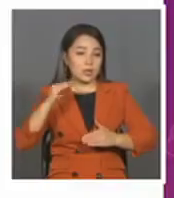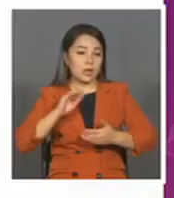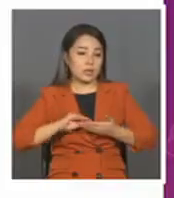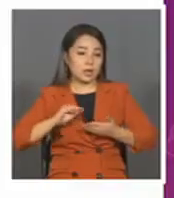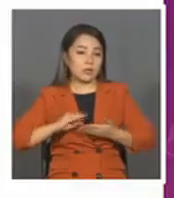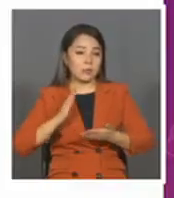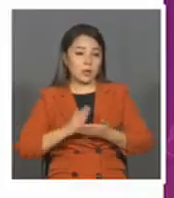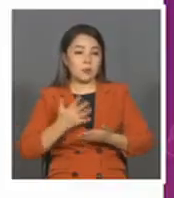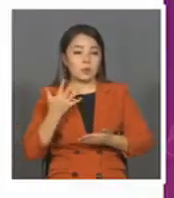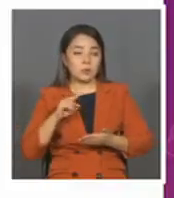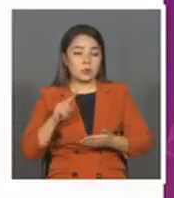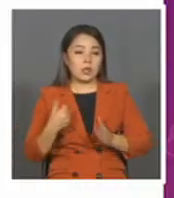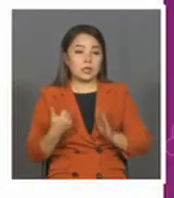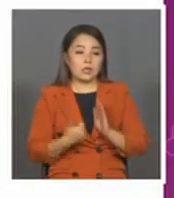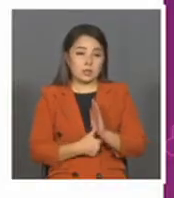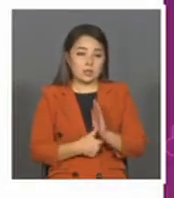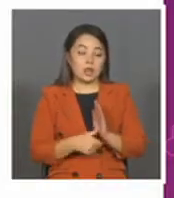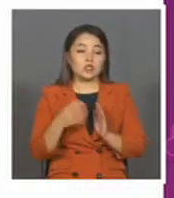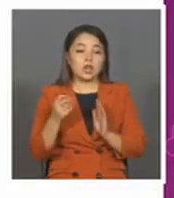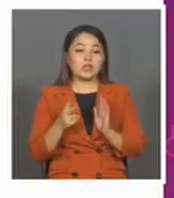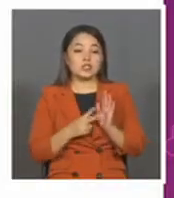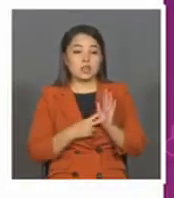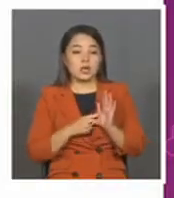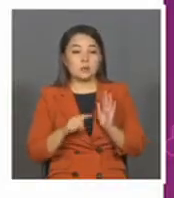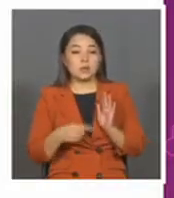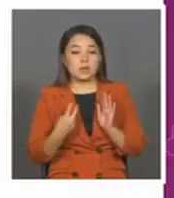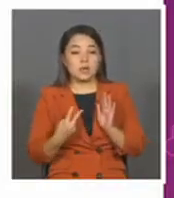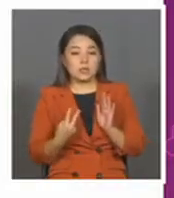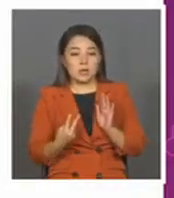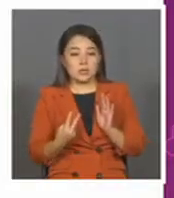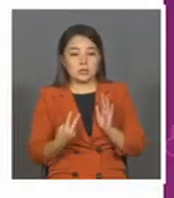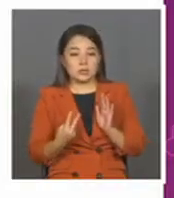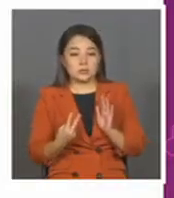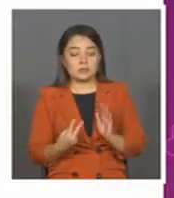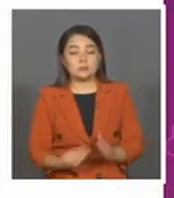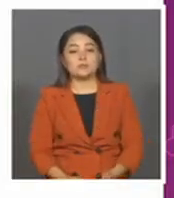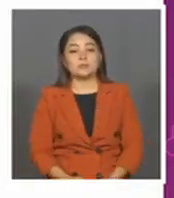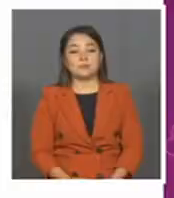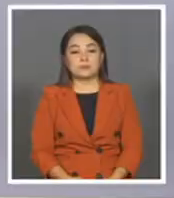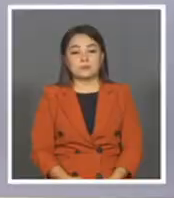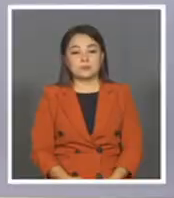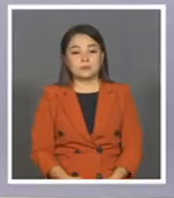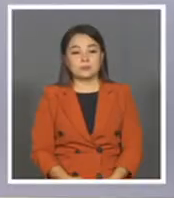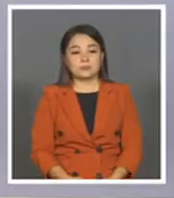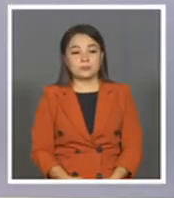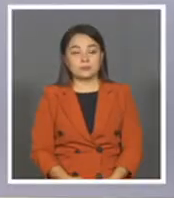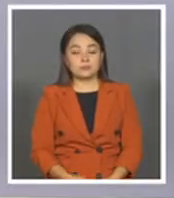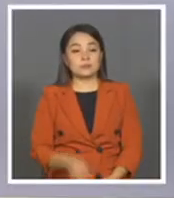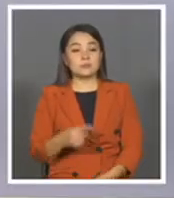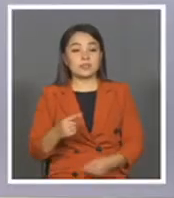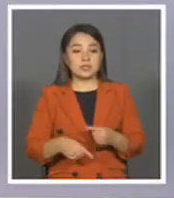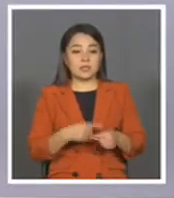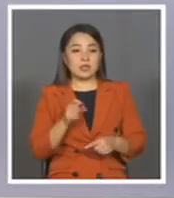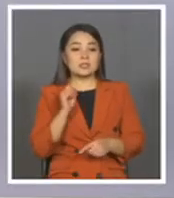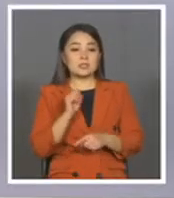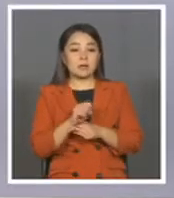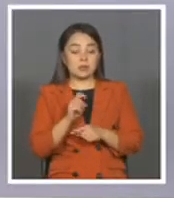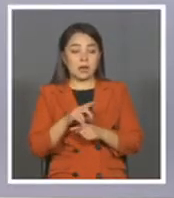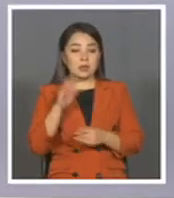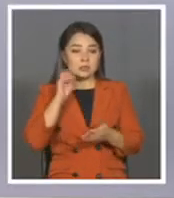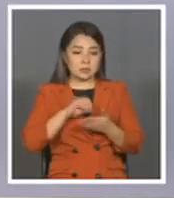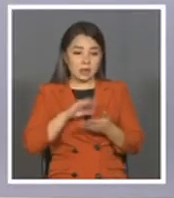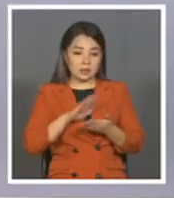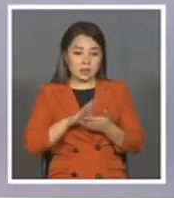бізде 5,6 және ең үлкен сан 7,2 болады. Келесі тапсырма